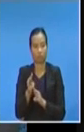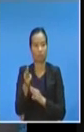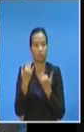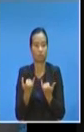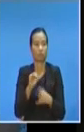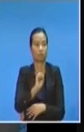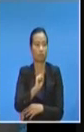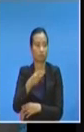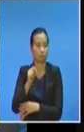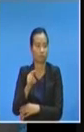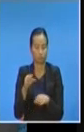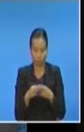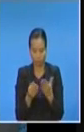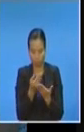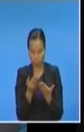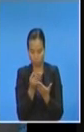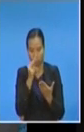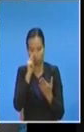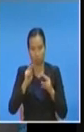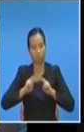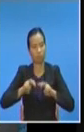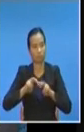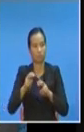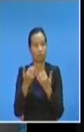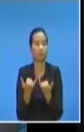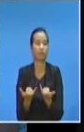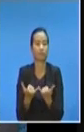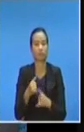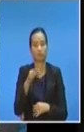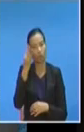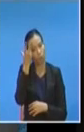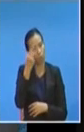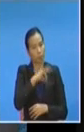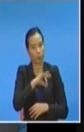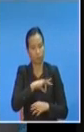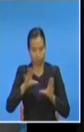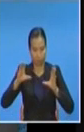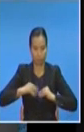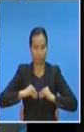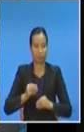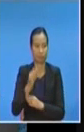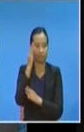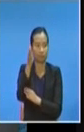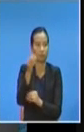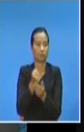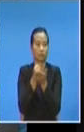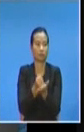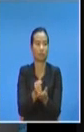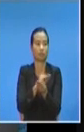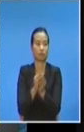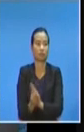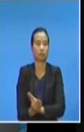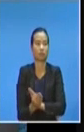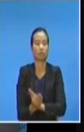นี้ถ้ามันเป็นที่ดีและเป็นที่ยอมรับเนี่ยผมก็คิดว่าก็จะช่วยทำให้การปฏิรูปหลัง